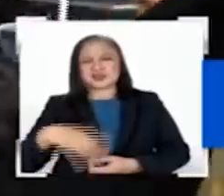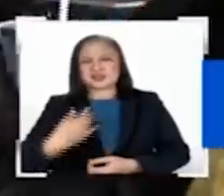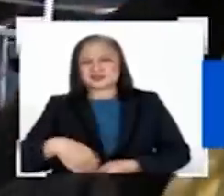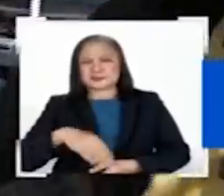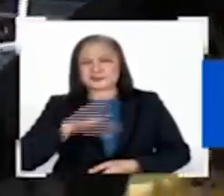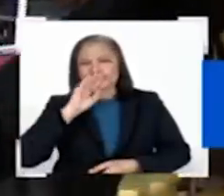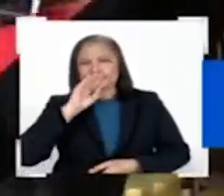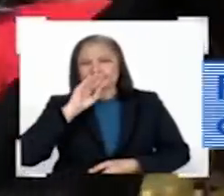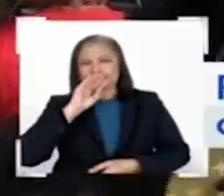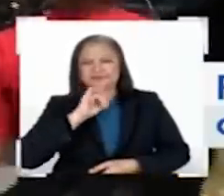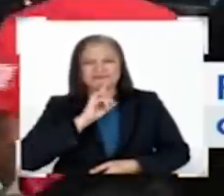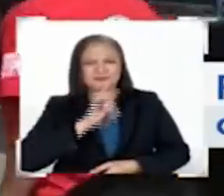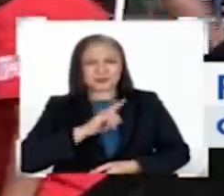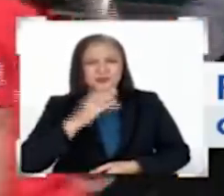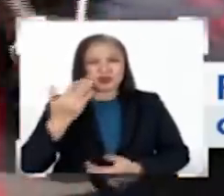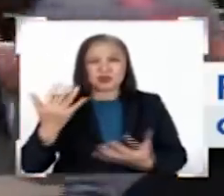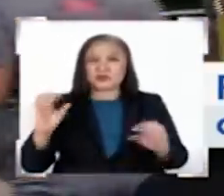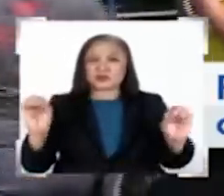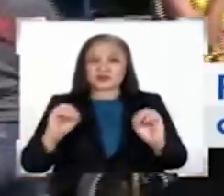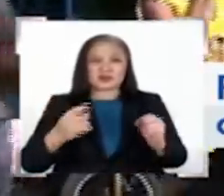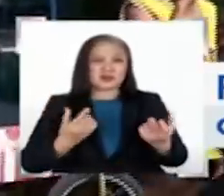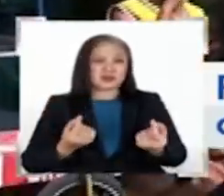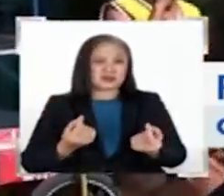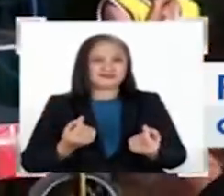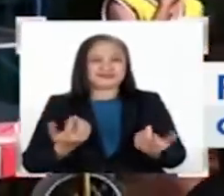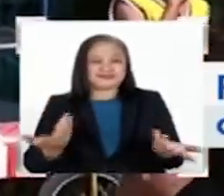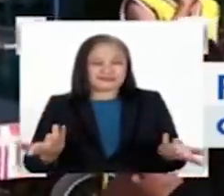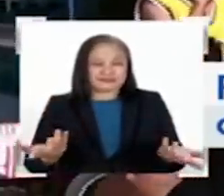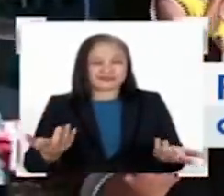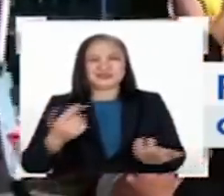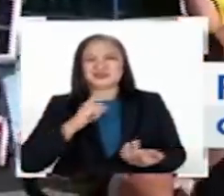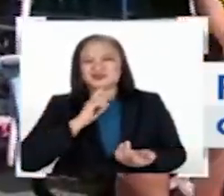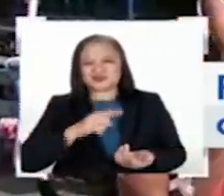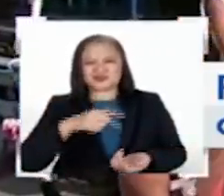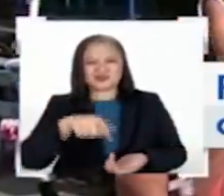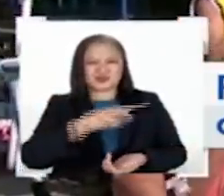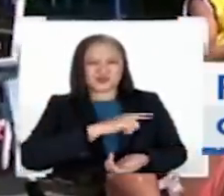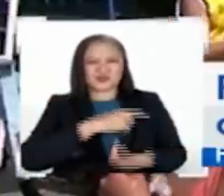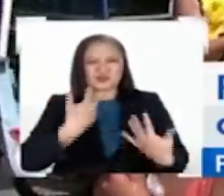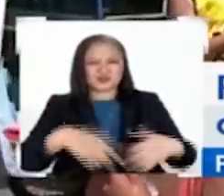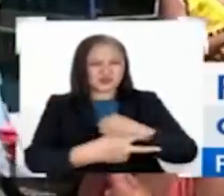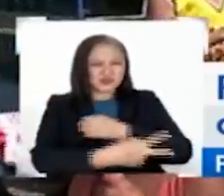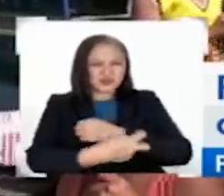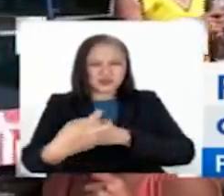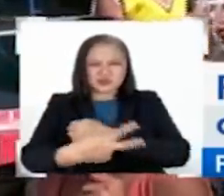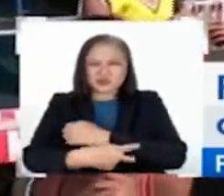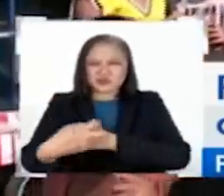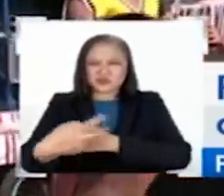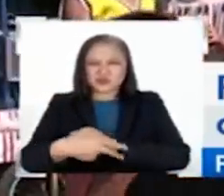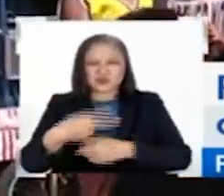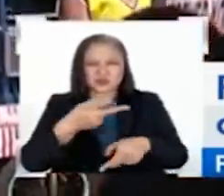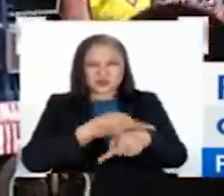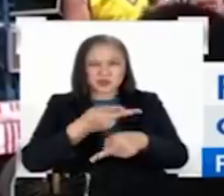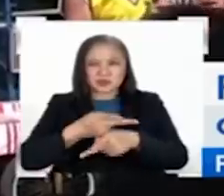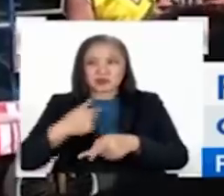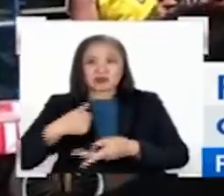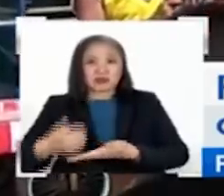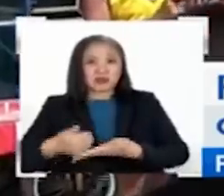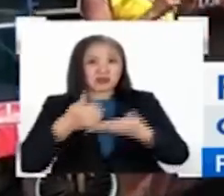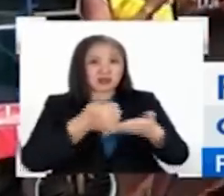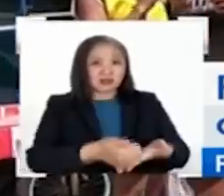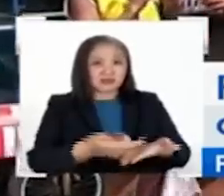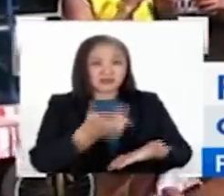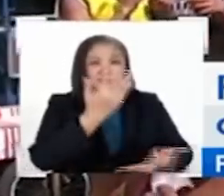lang, wala tayong magagawa. Talagang likas talaga itong mga terador talaga. Tumutulong ka na nga rito sa nasusunugan